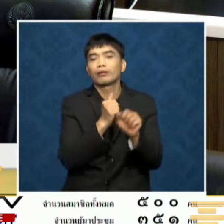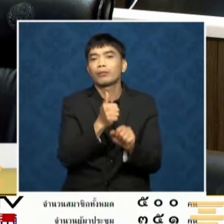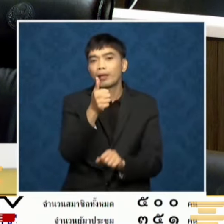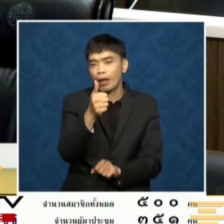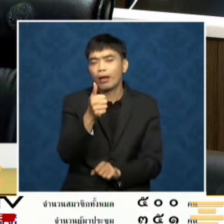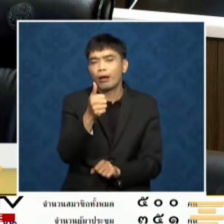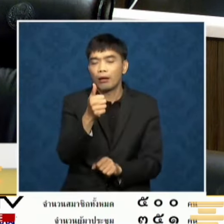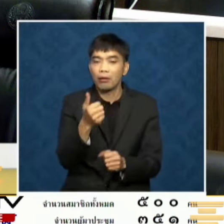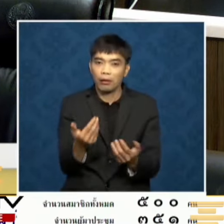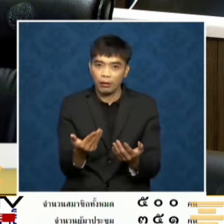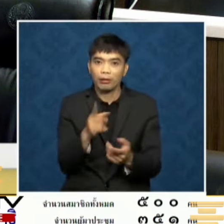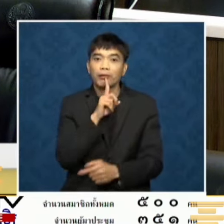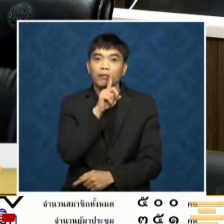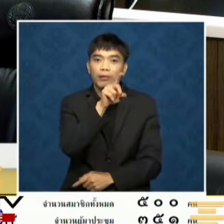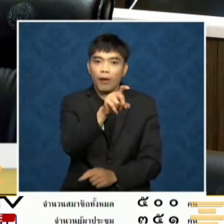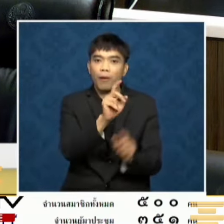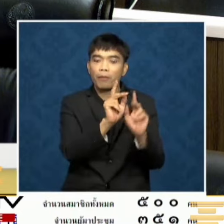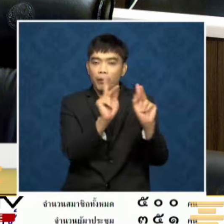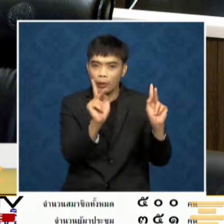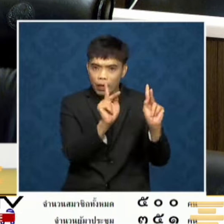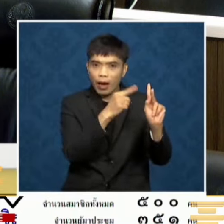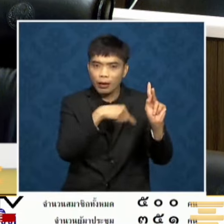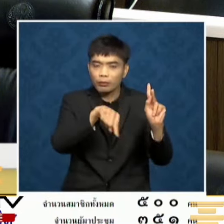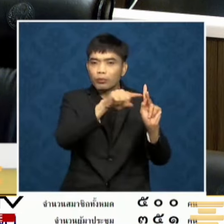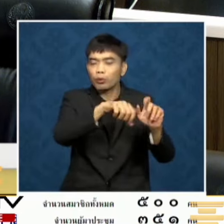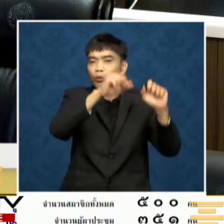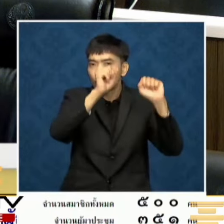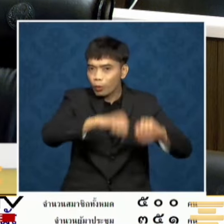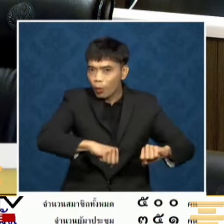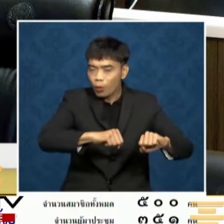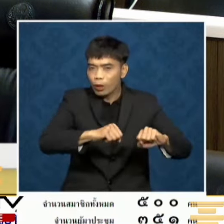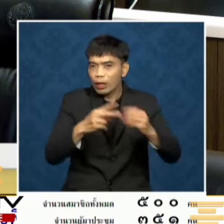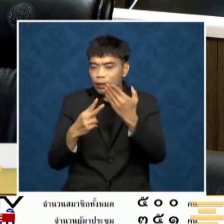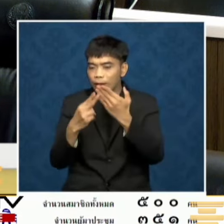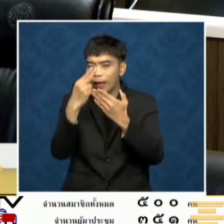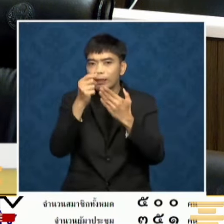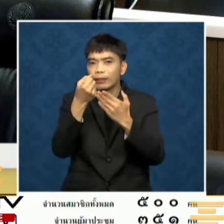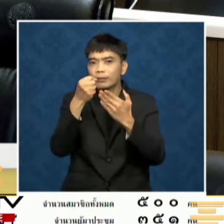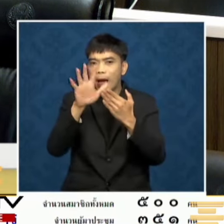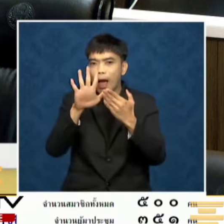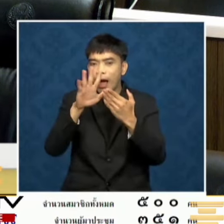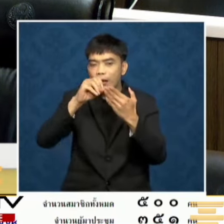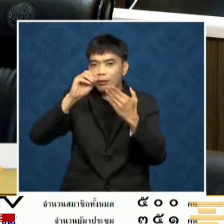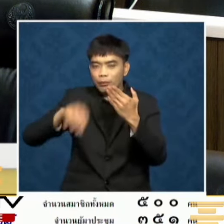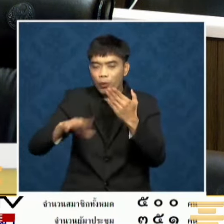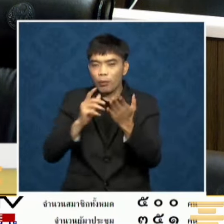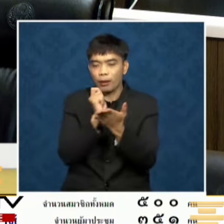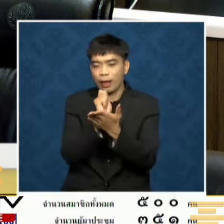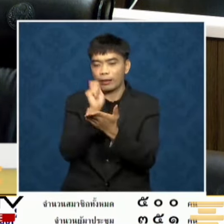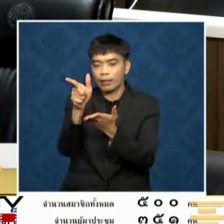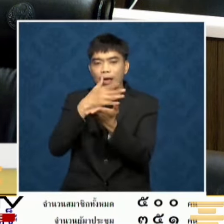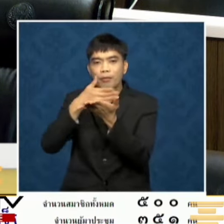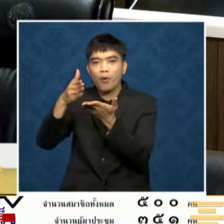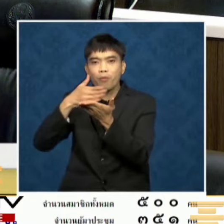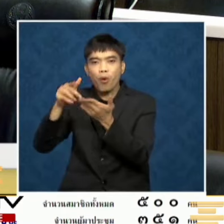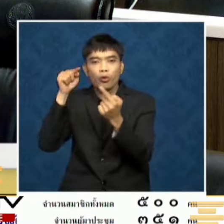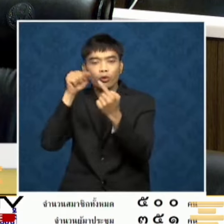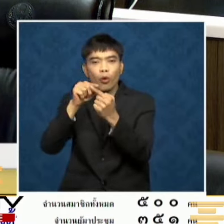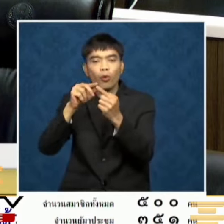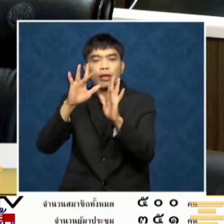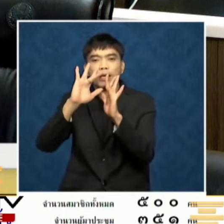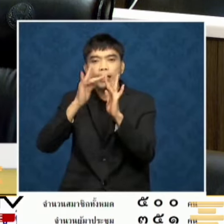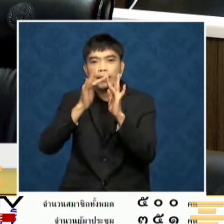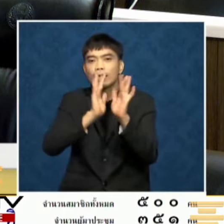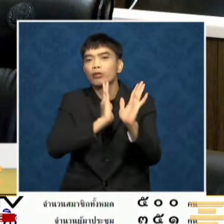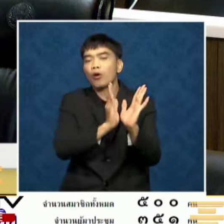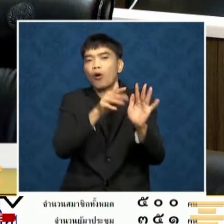ครับท่านพิจารณาผ่านงบประมาณ300ล้านบาทตัดเอาไว้แค่15ล้านบาทเพื่อใช้หนี้ NT ในโครงการเน็ตประชารัฐ ที่วัตถุประ